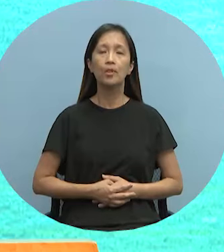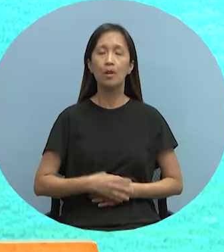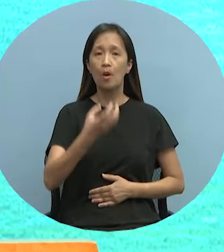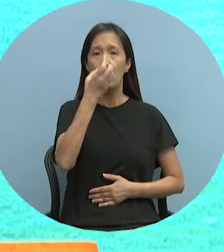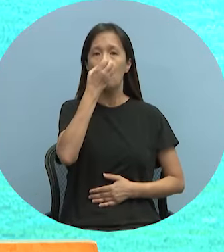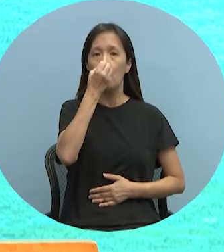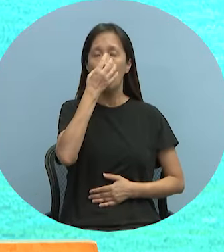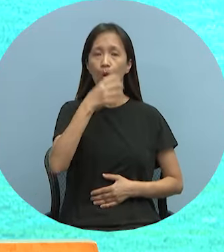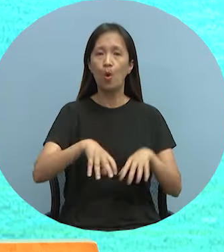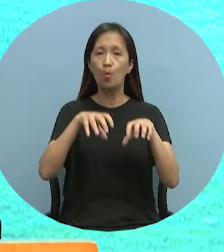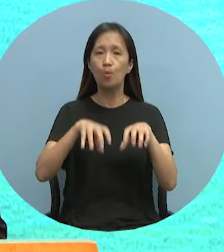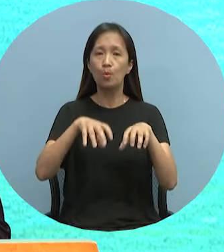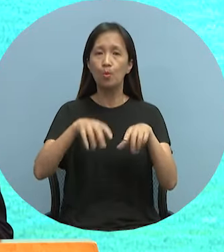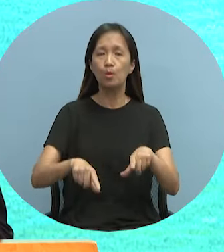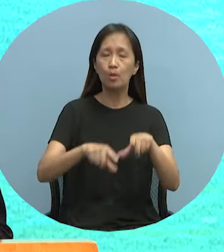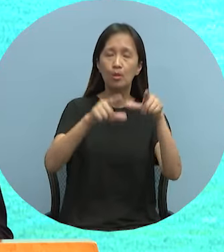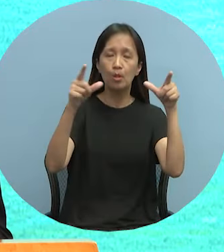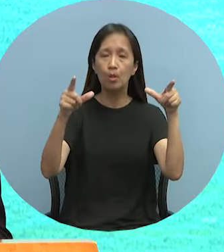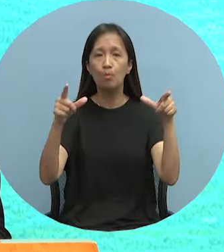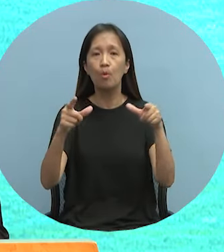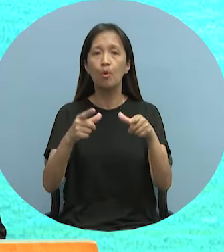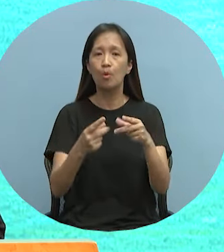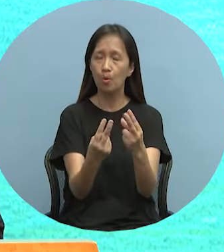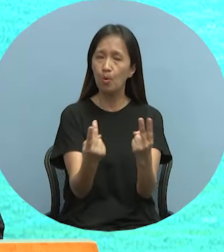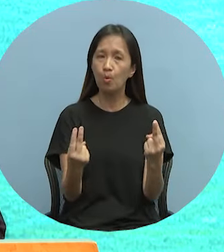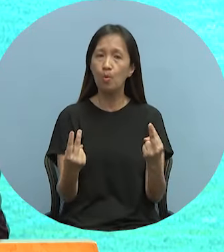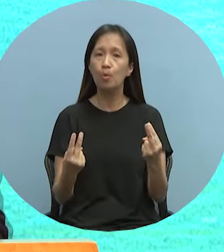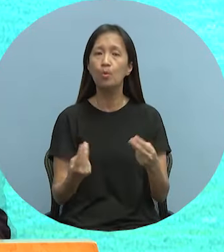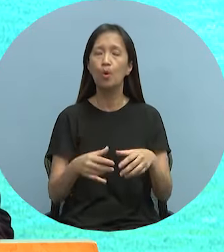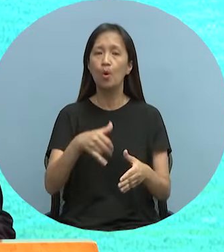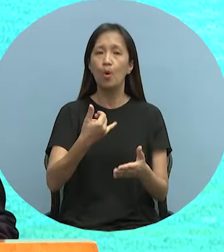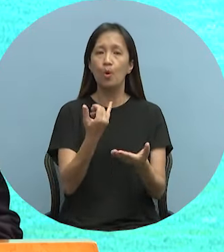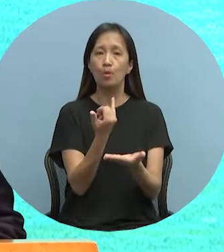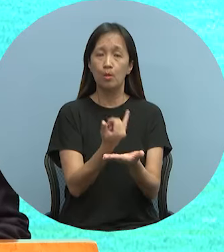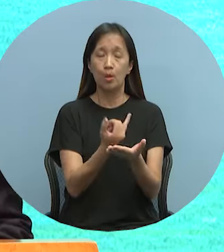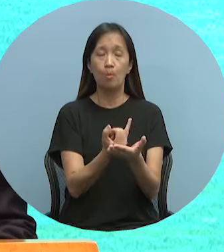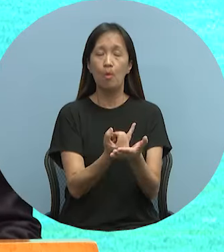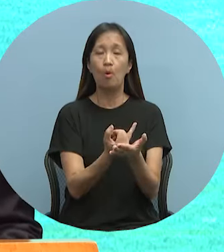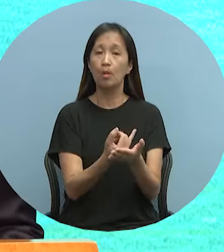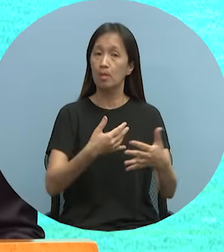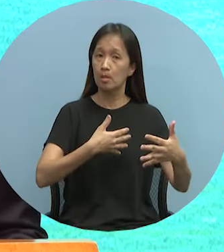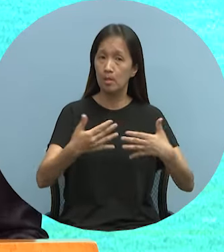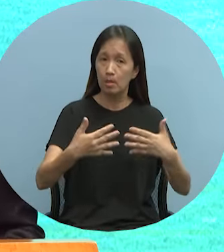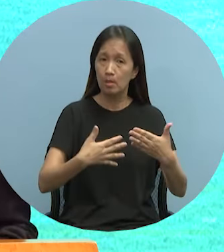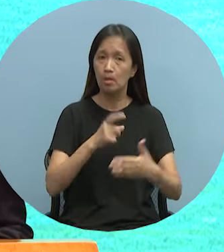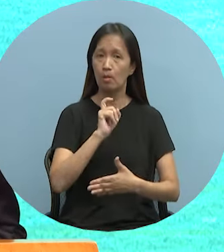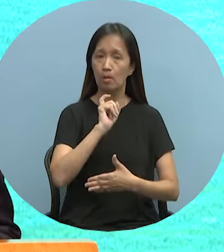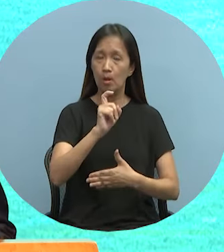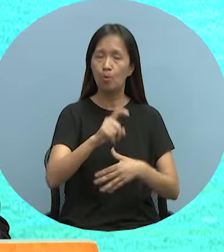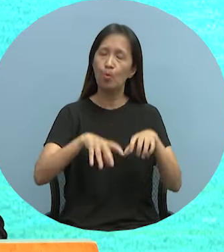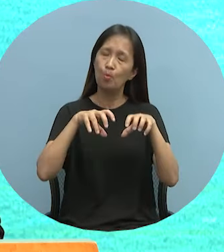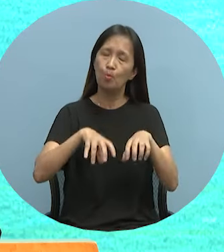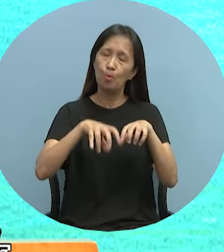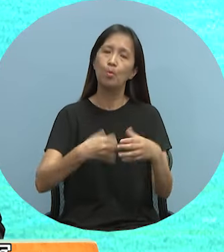喺香港動植物公園嘅動物死亡嘅事件。到目前為止咧，就係有九隻動物死